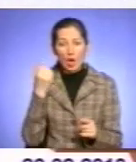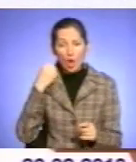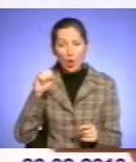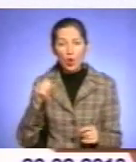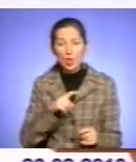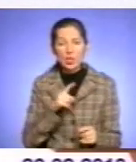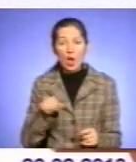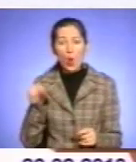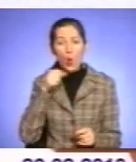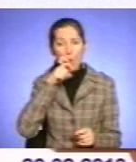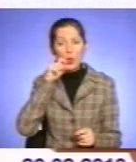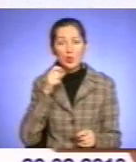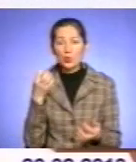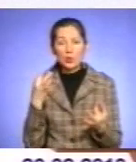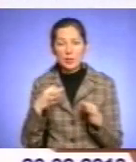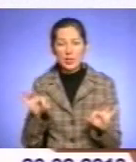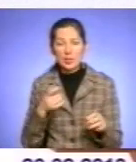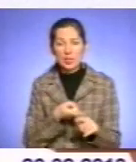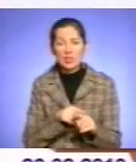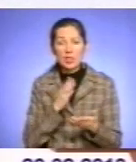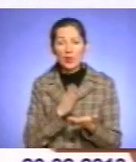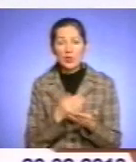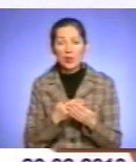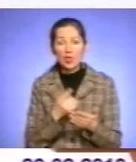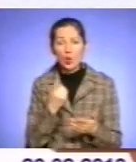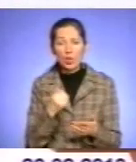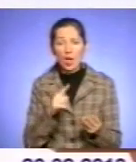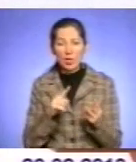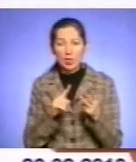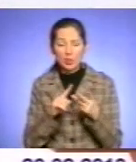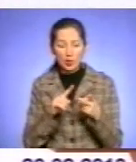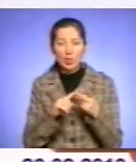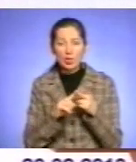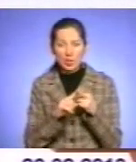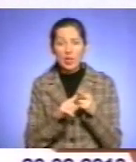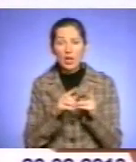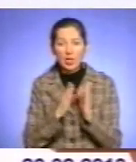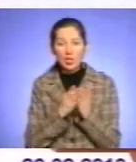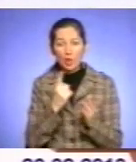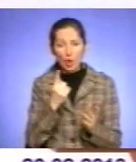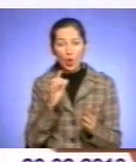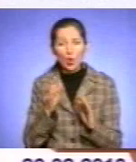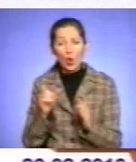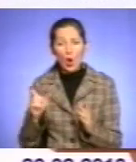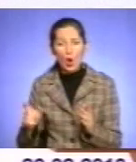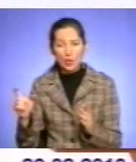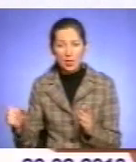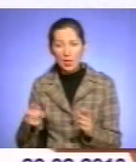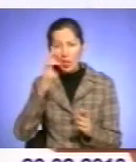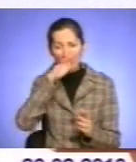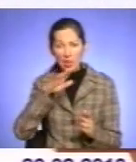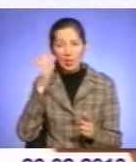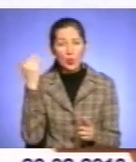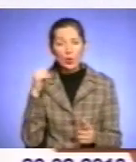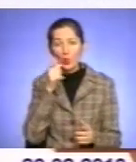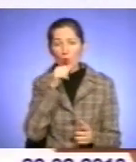українську незалежність. Це становить майже 1,4 книги на кожного жителя нашої країни. Пам'ятаєте, в минулому році